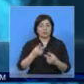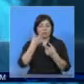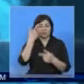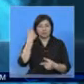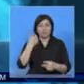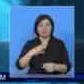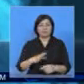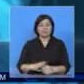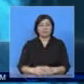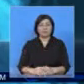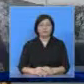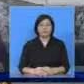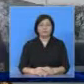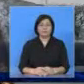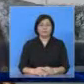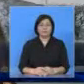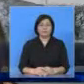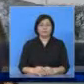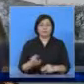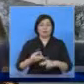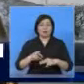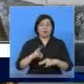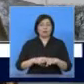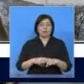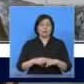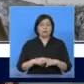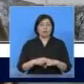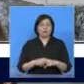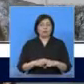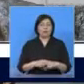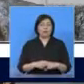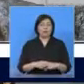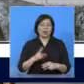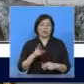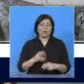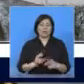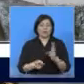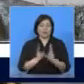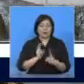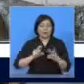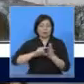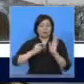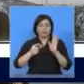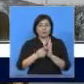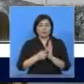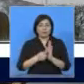еске салды. Бұл жерде жаңағыдай ас үйдегі жиһаз өртенді.